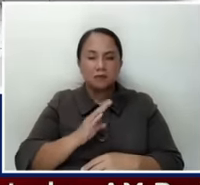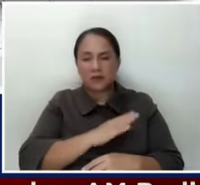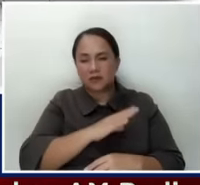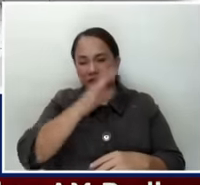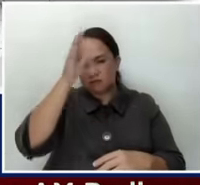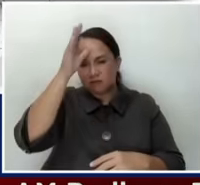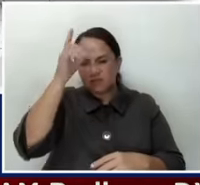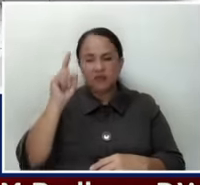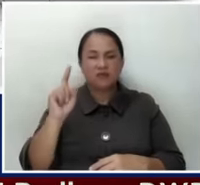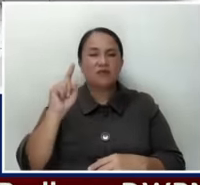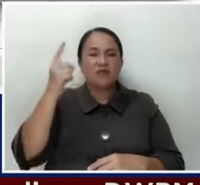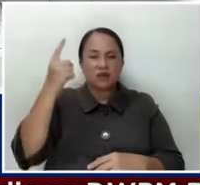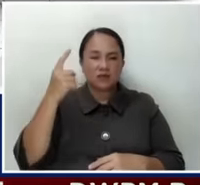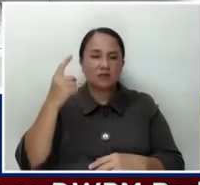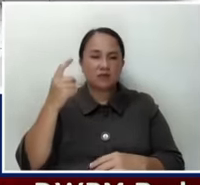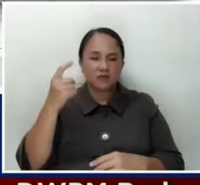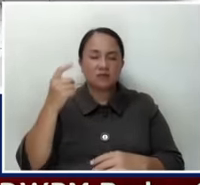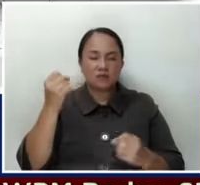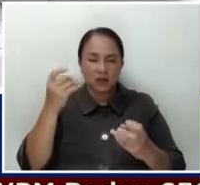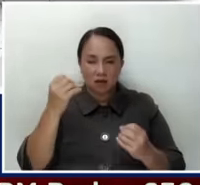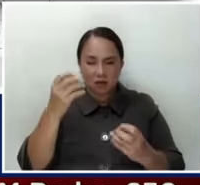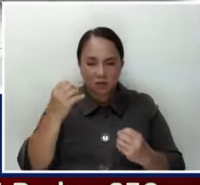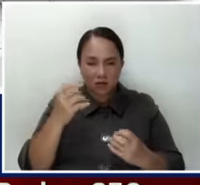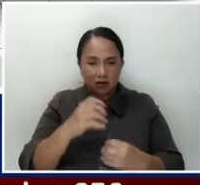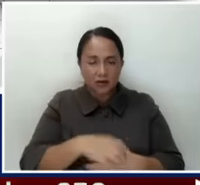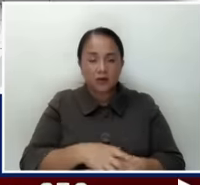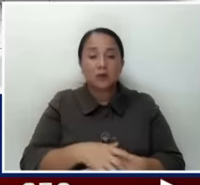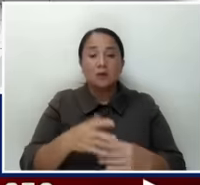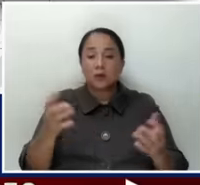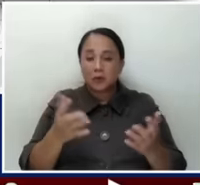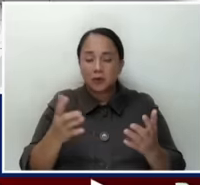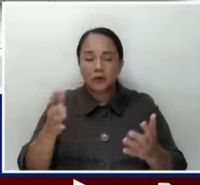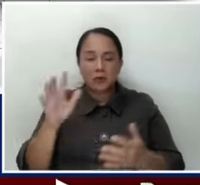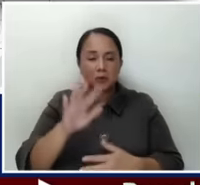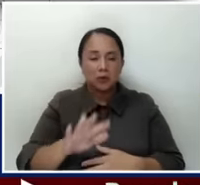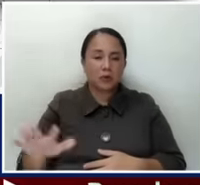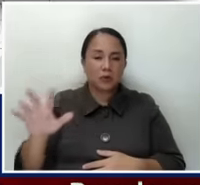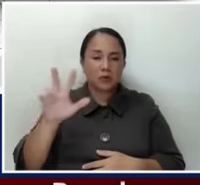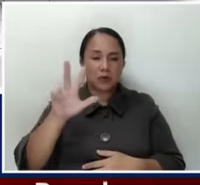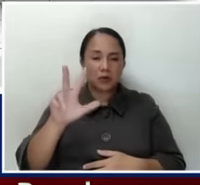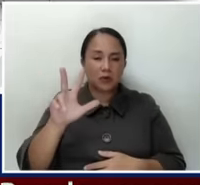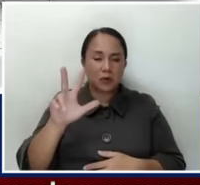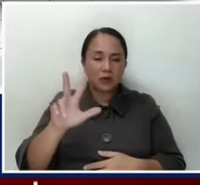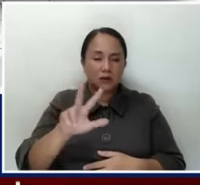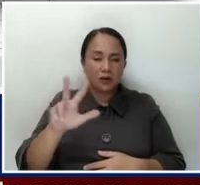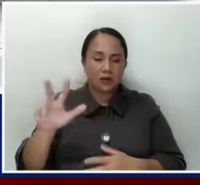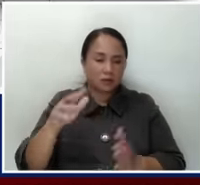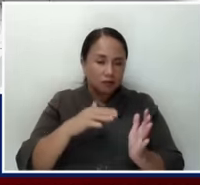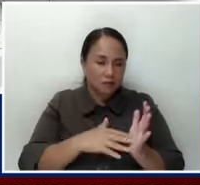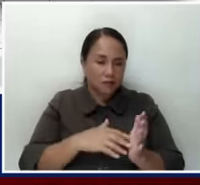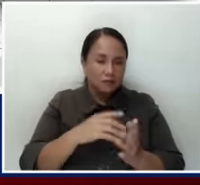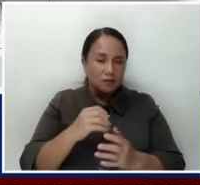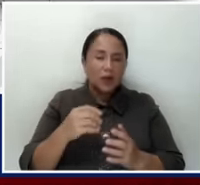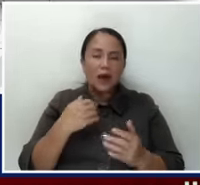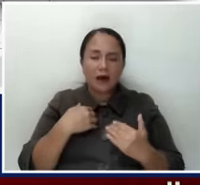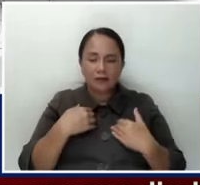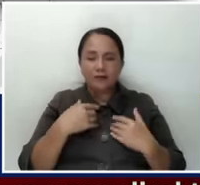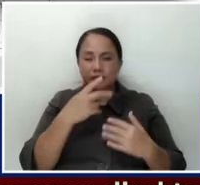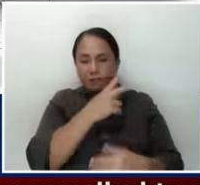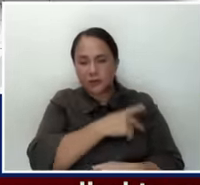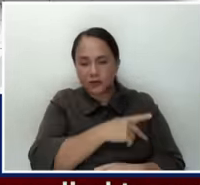may pinakamaraming kaso ng cancer kung saan mahigit 33,000 ang naitalang pasyente